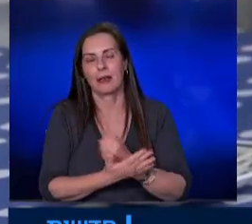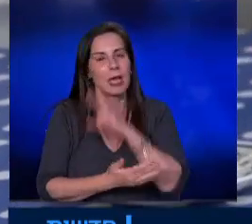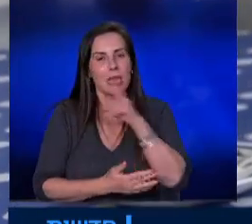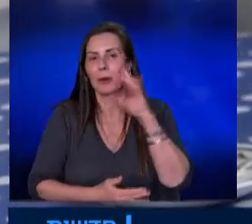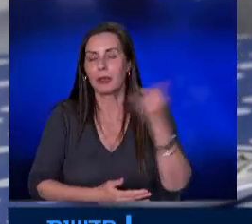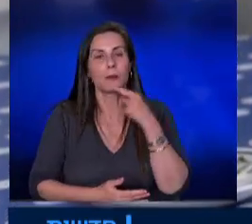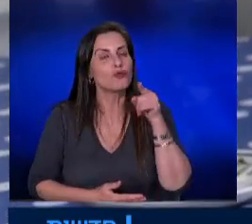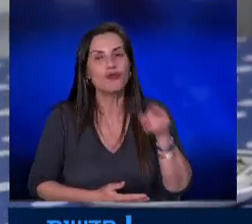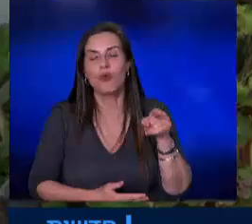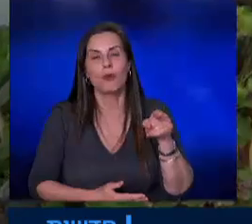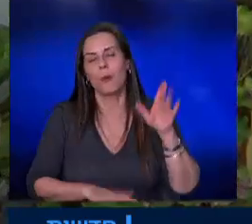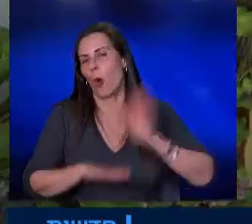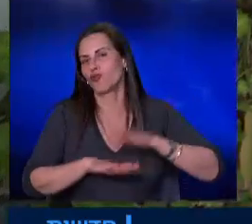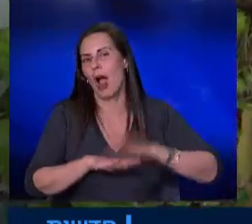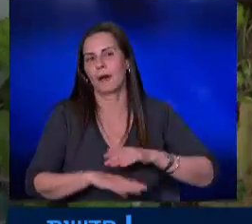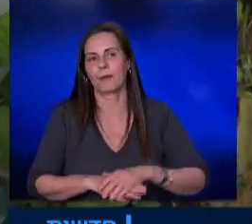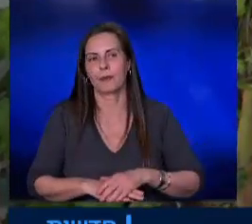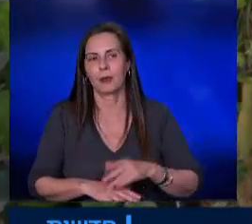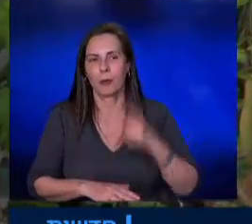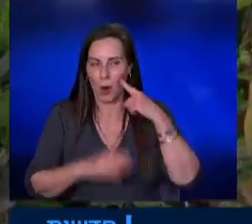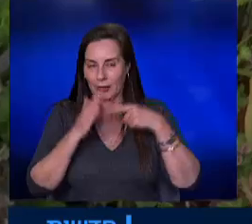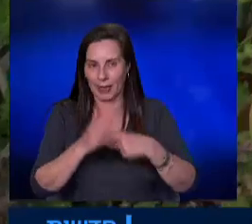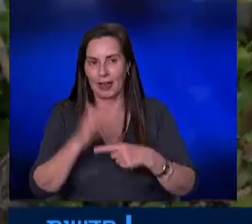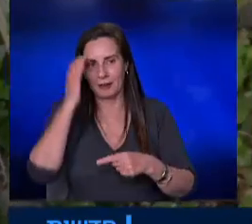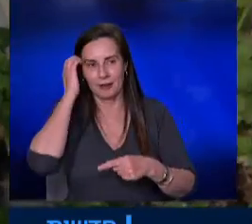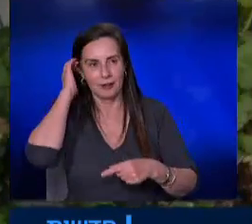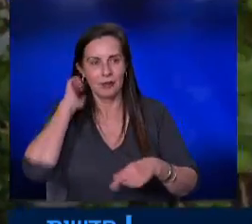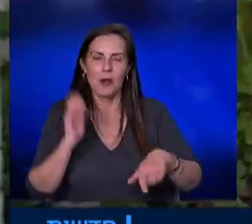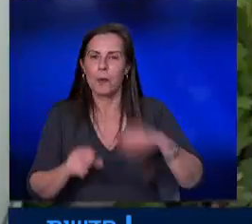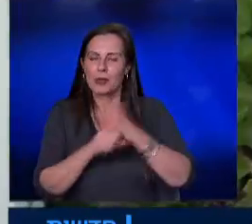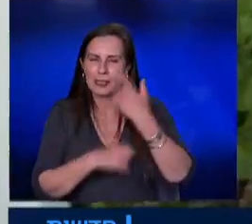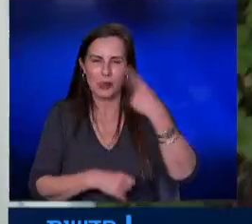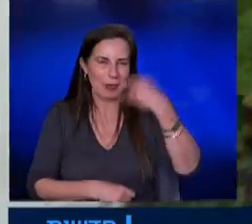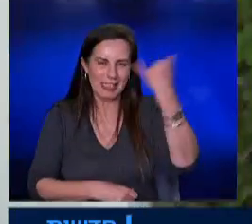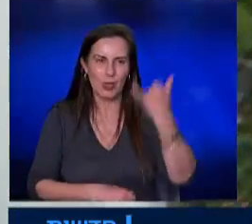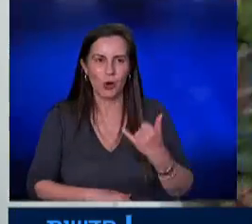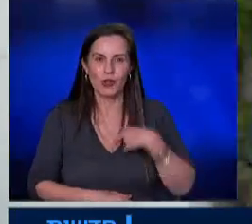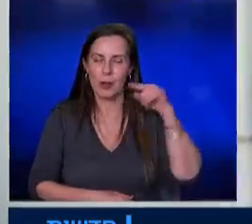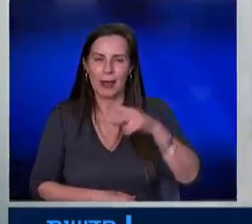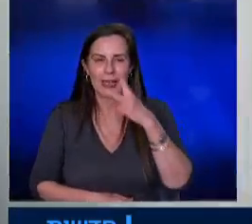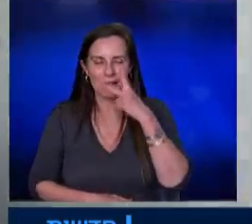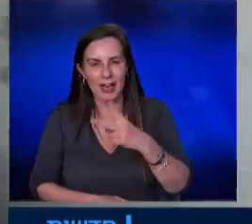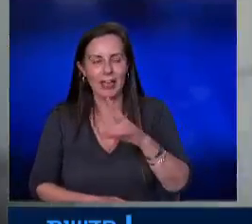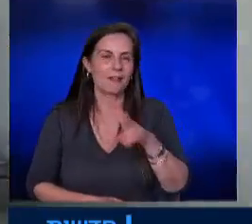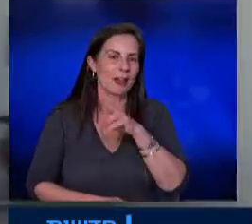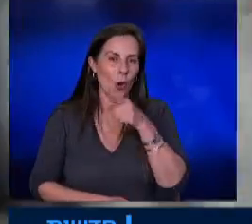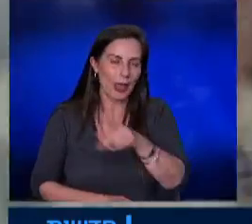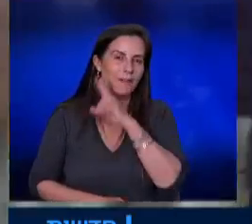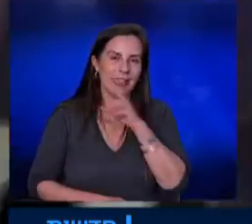אמרה שהוא מוכשר. בואי אני אראה לך. עשיתי פה יום אחד איזה ציור. כן. שבאתי לבקר אותך ואת אימא.